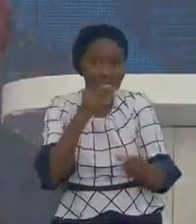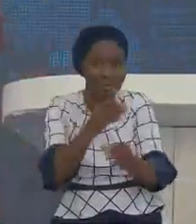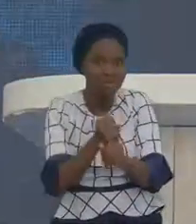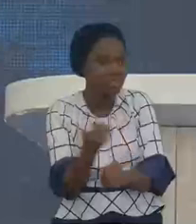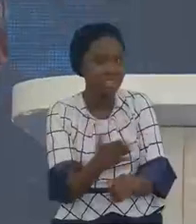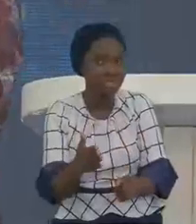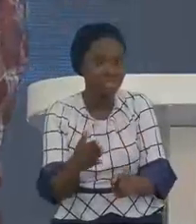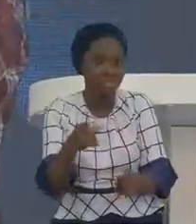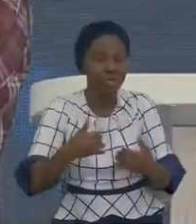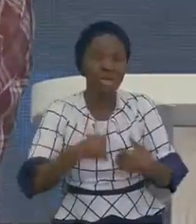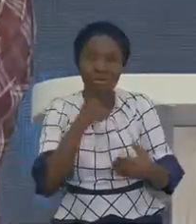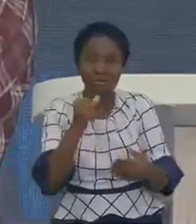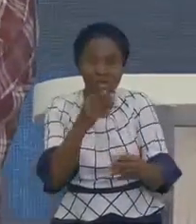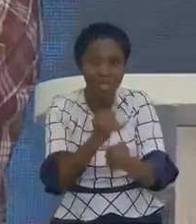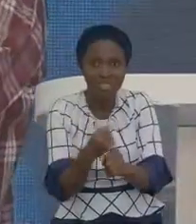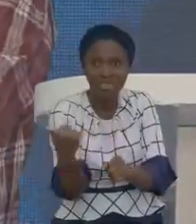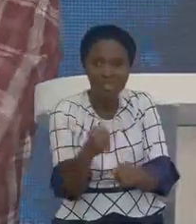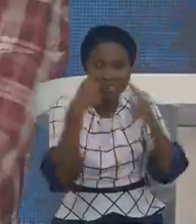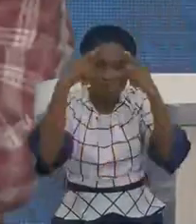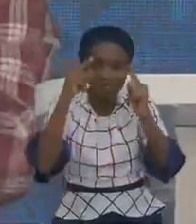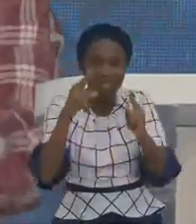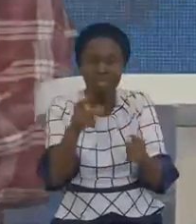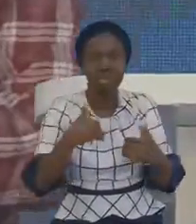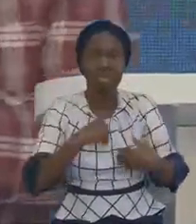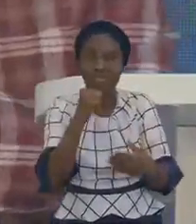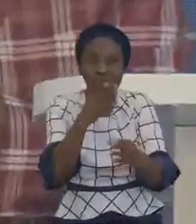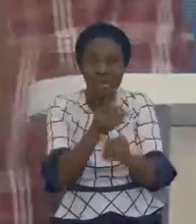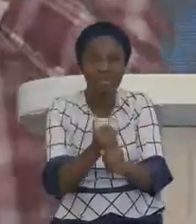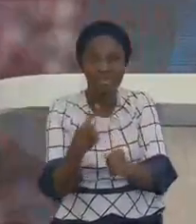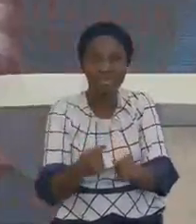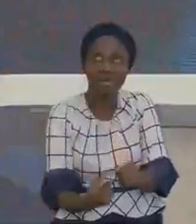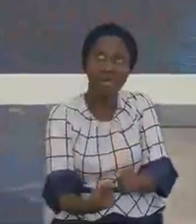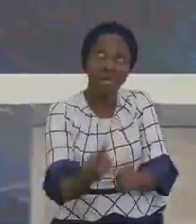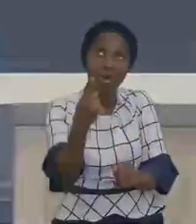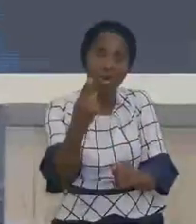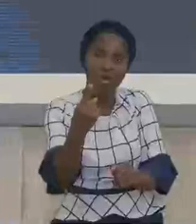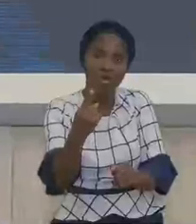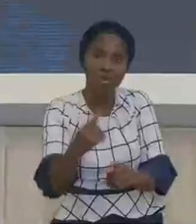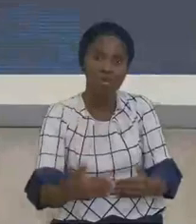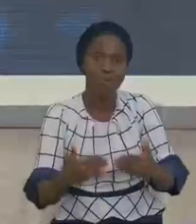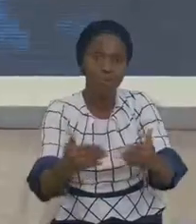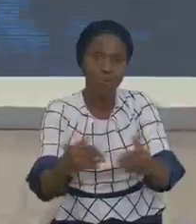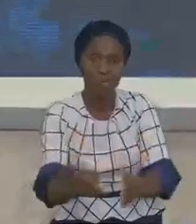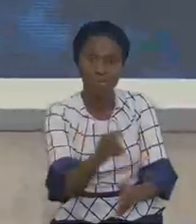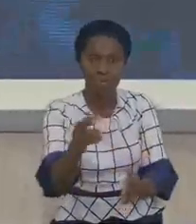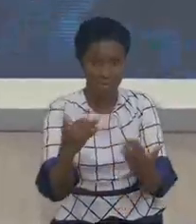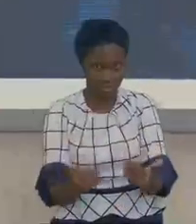allé loin dans ton voyage. Alors il faut décider pour le Seigneur. Il dit, viens. Je suis le seul qui peut t'amener plus haut. Il